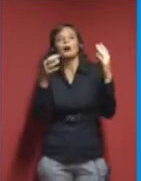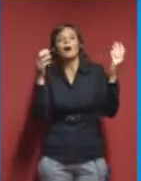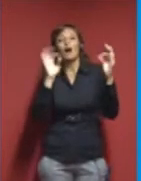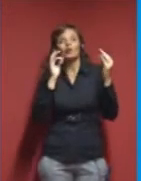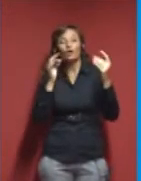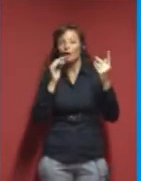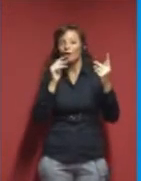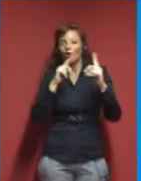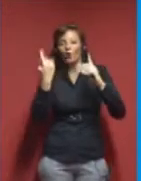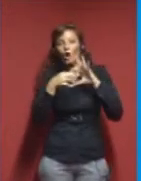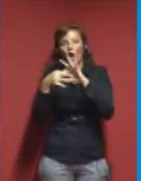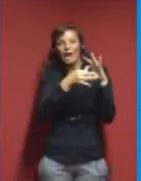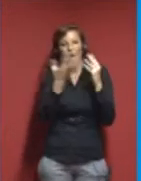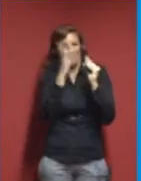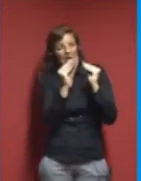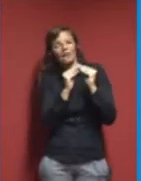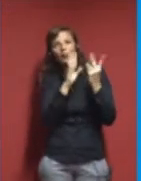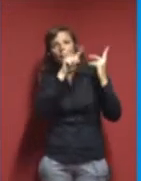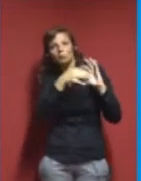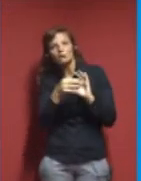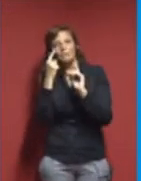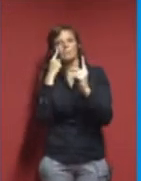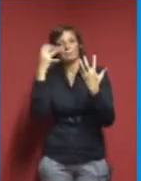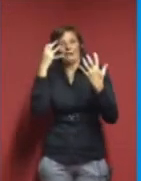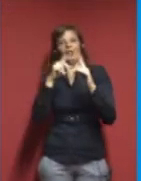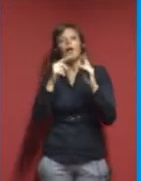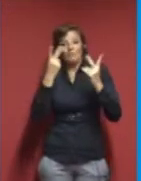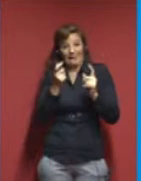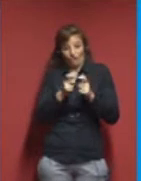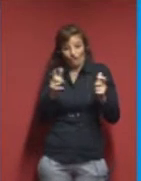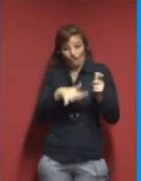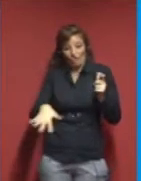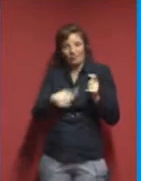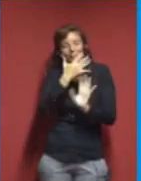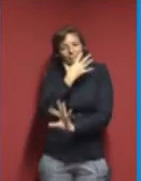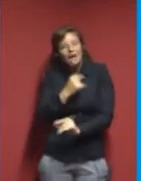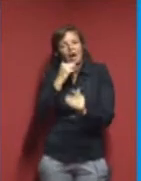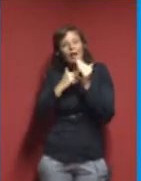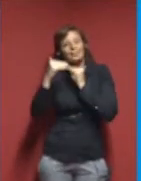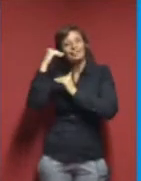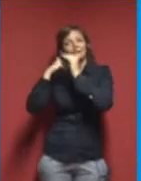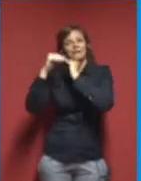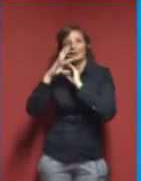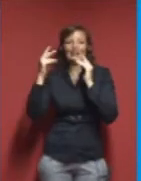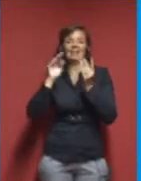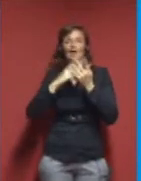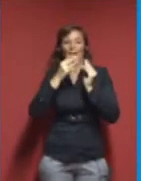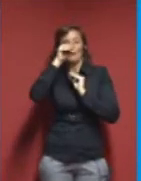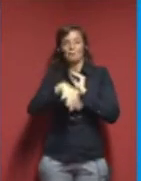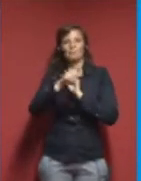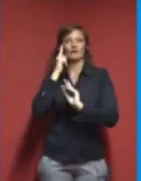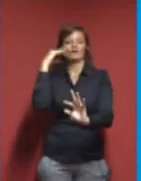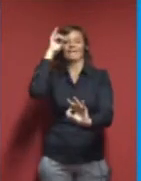meraviglia. E credo che questa città così bella e antica sia proprio una cornice meravigliosa che